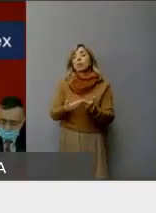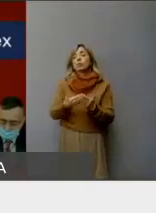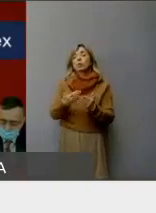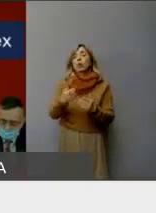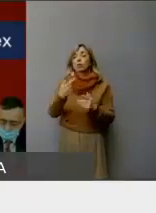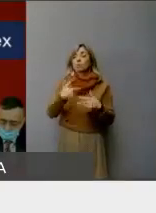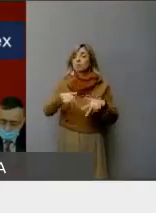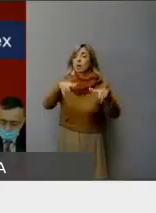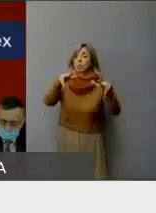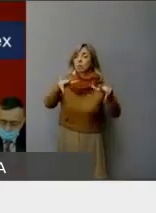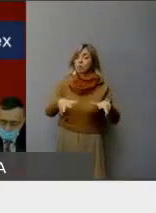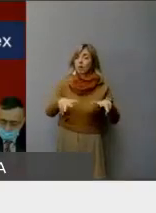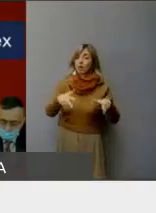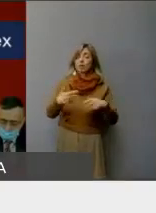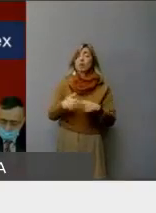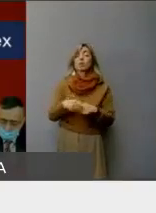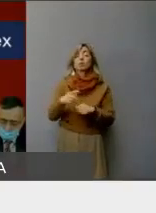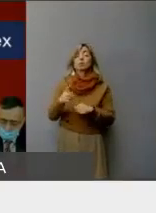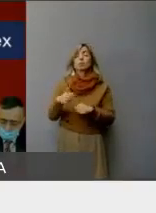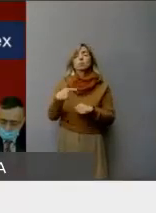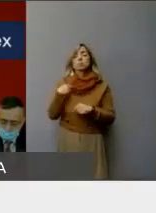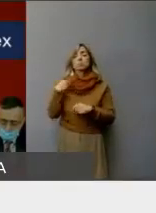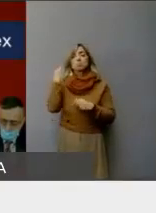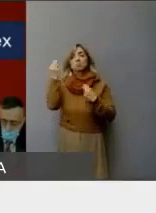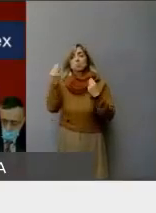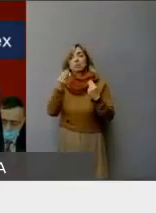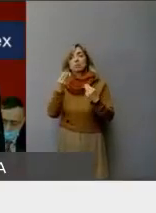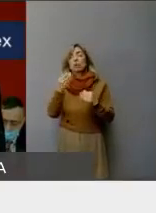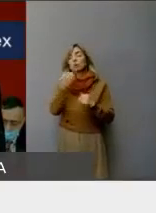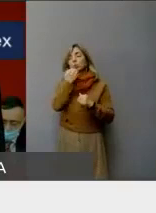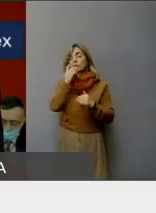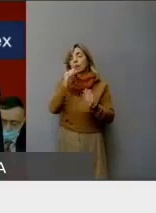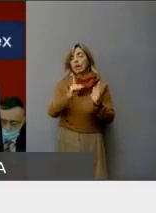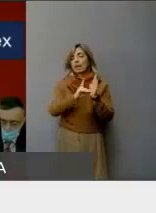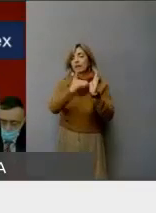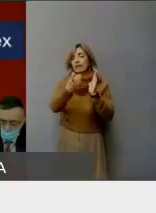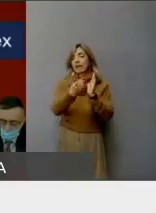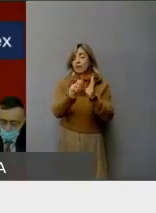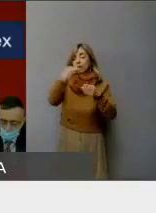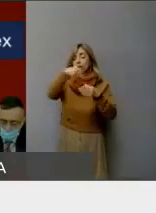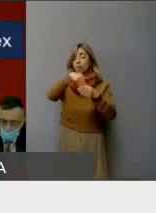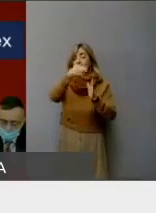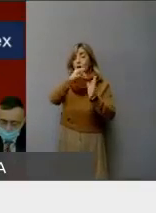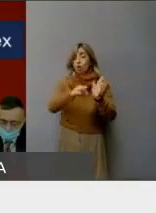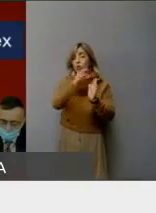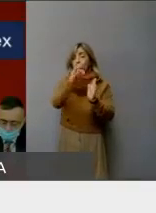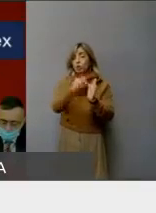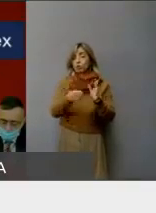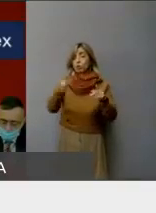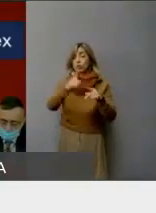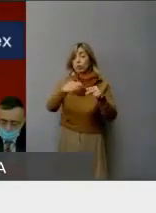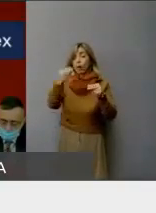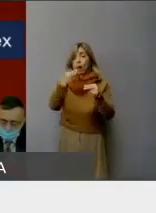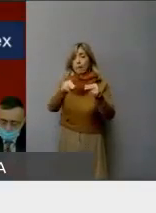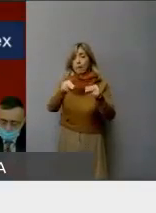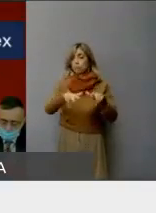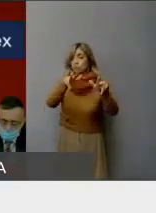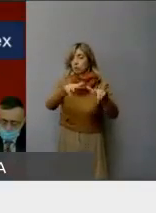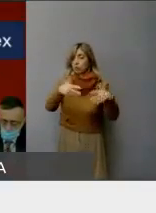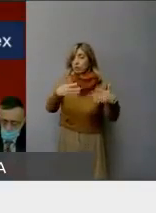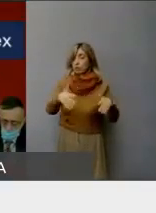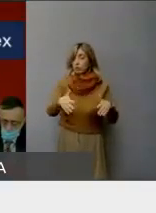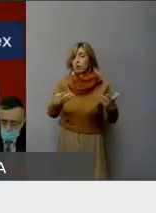che comprende scusate la delibera che comprende quegli ordini del giorno e quegli emendamenti approvati tanto valeva a fare un emendamento in più